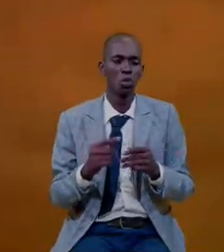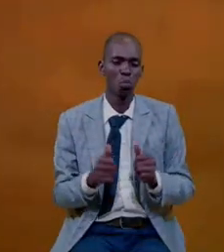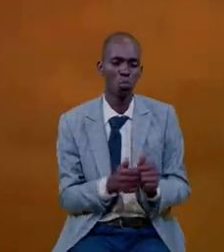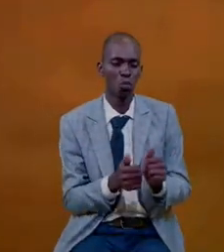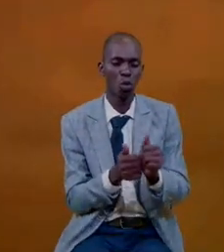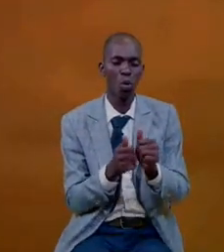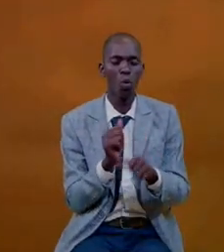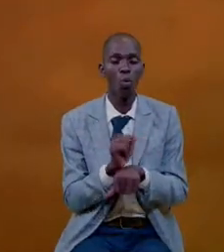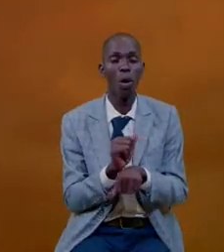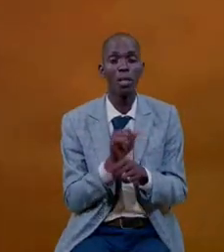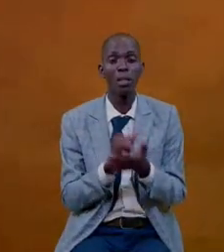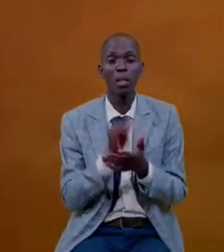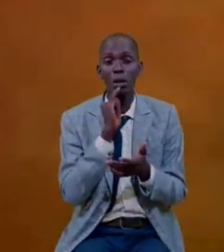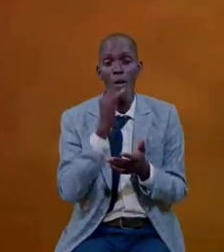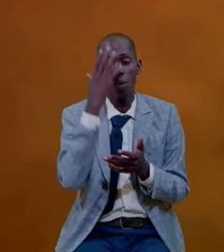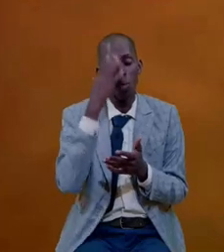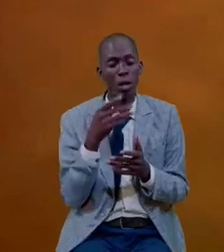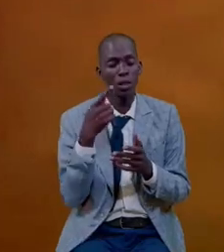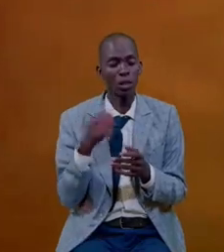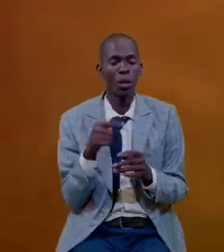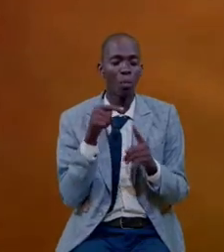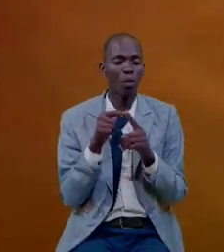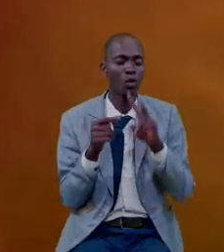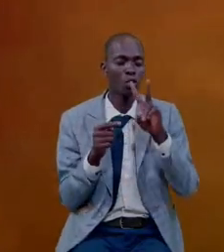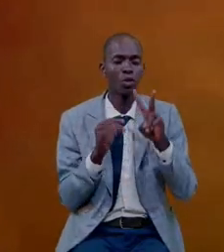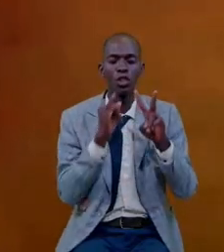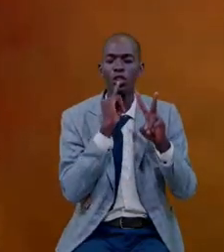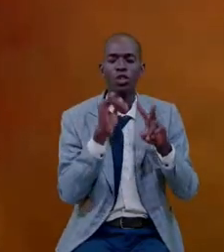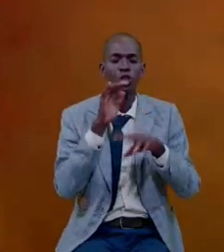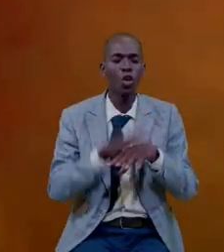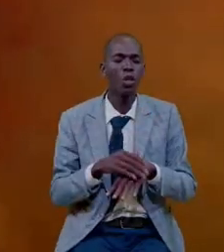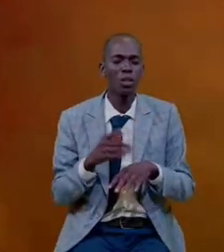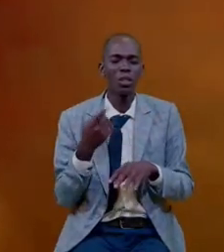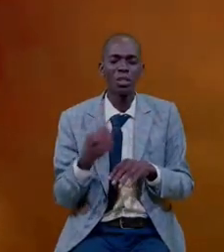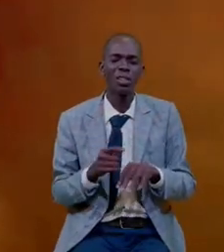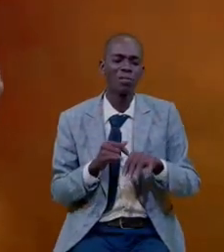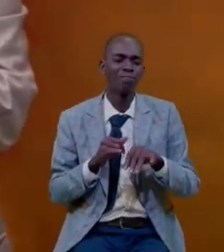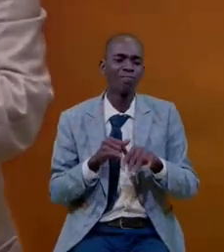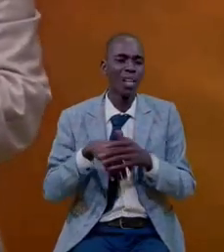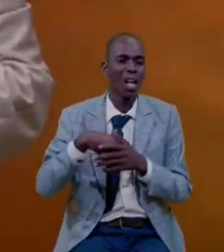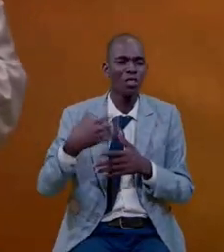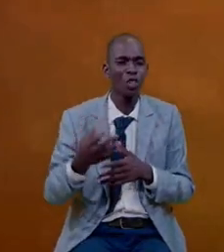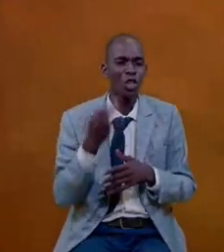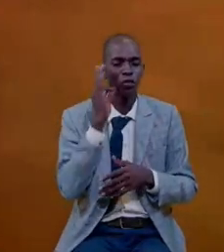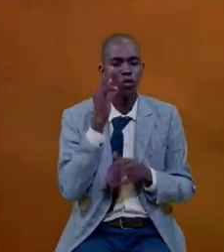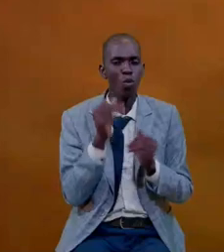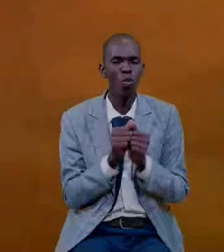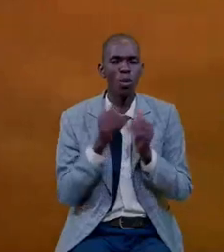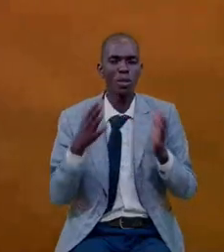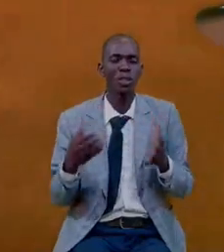correspondante. C'est pourquoi nous parlons du caractère trompeur des fruits extérieurs sans la